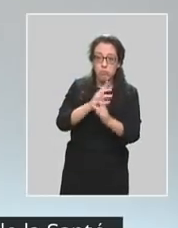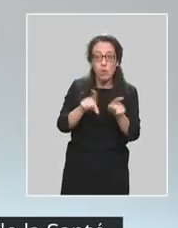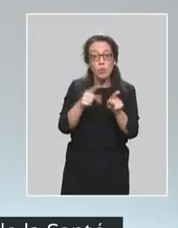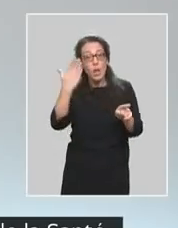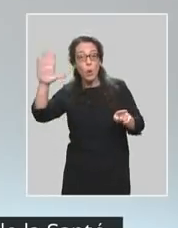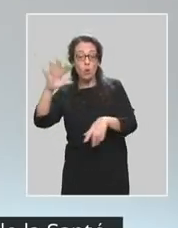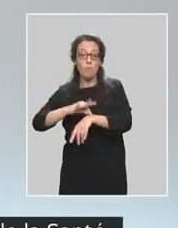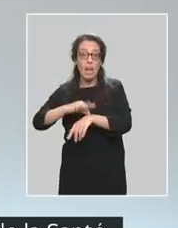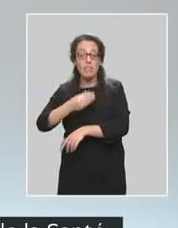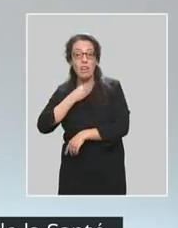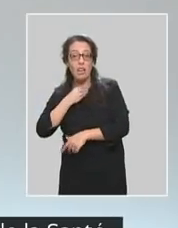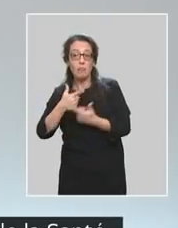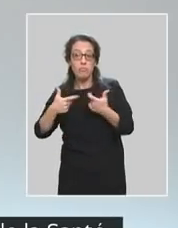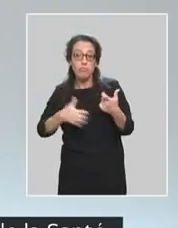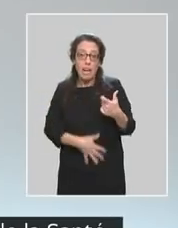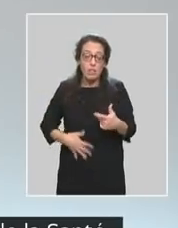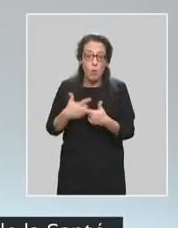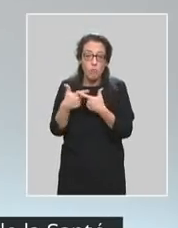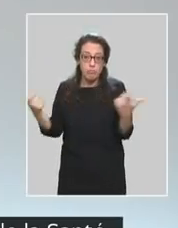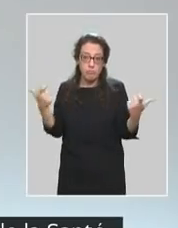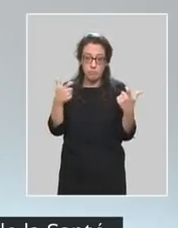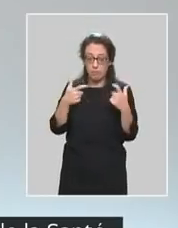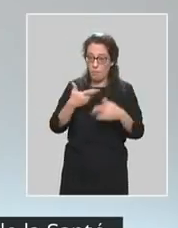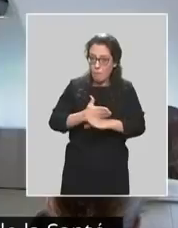bronchiolite, grippe et gastro-entérite.